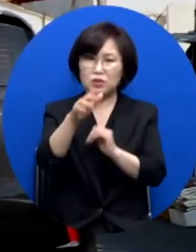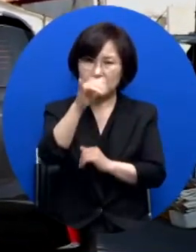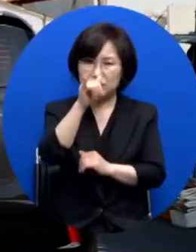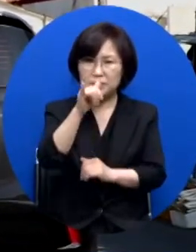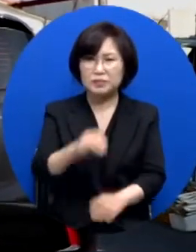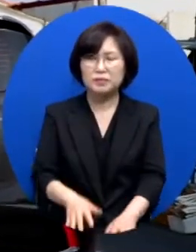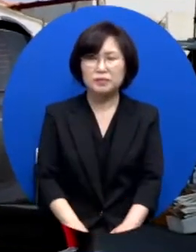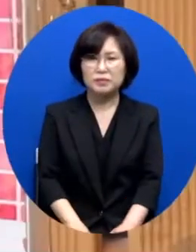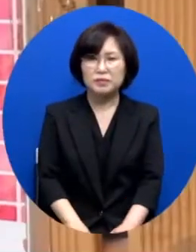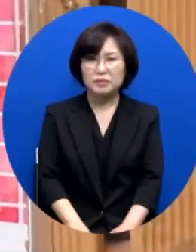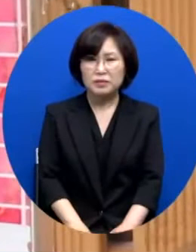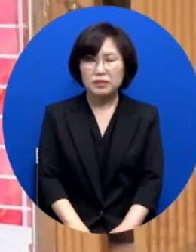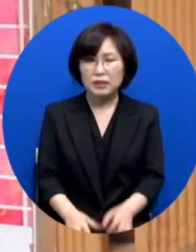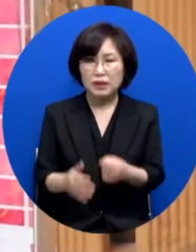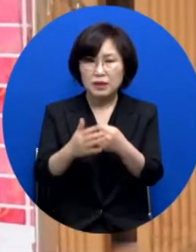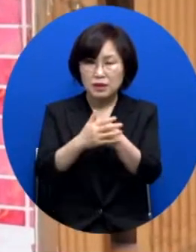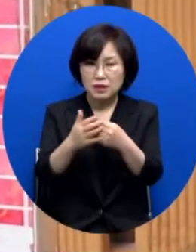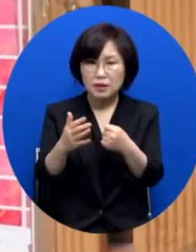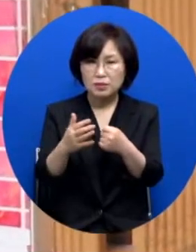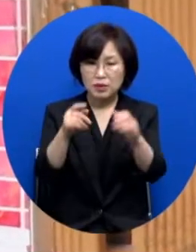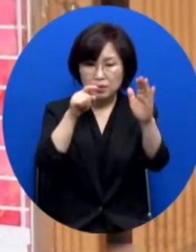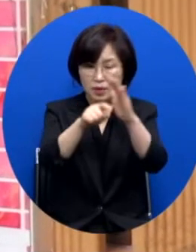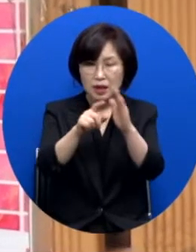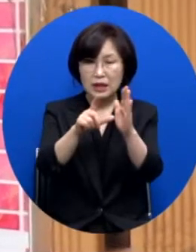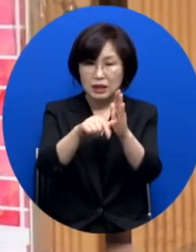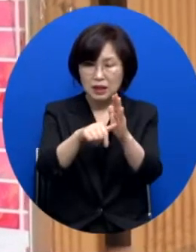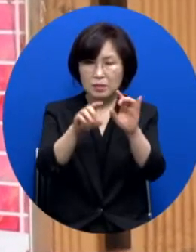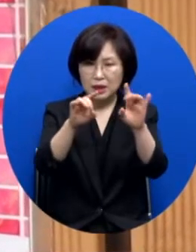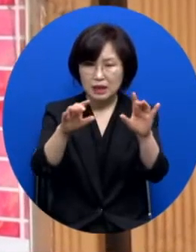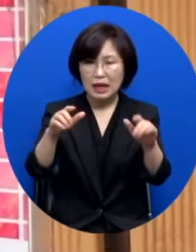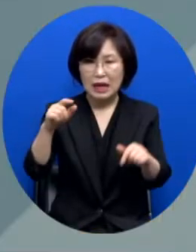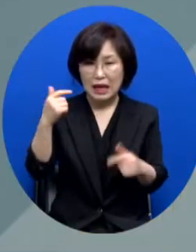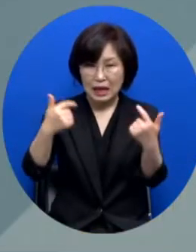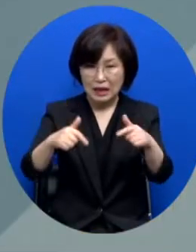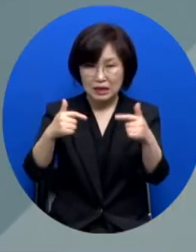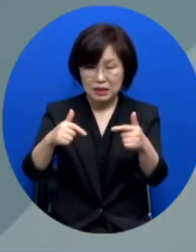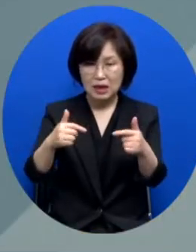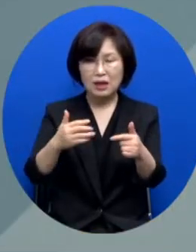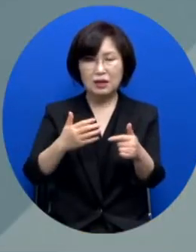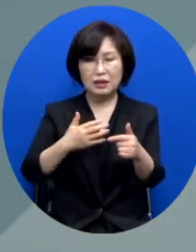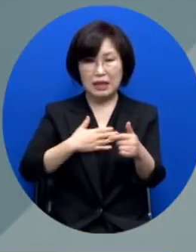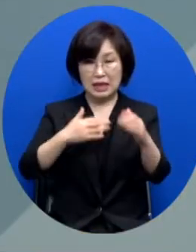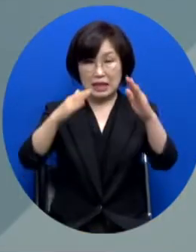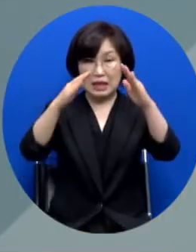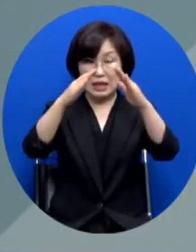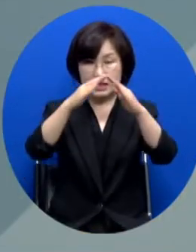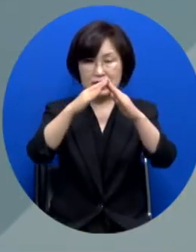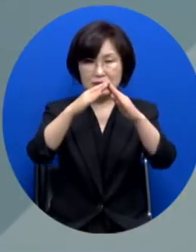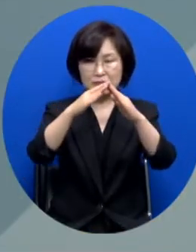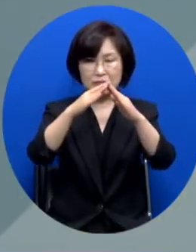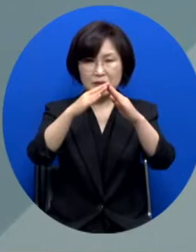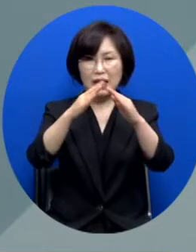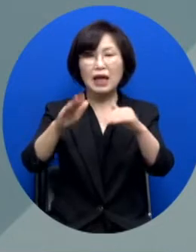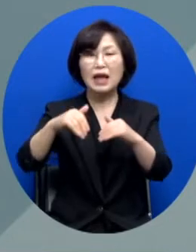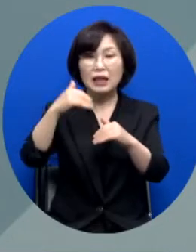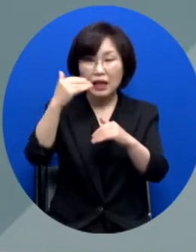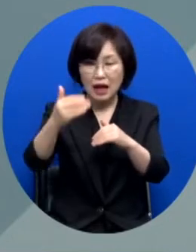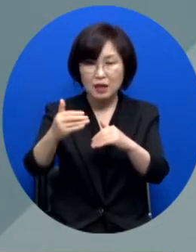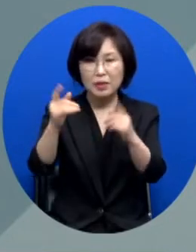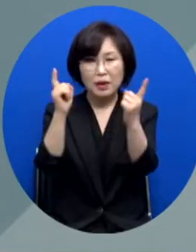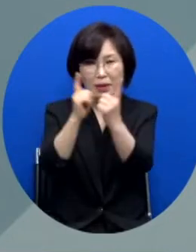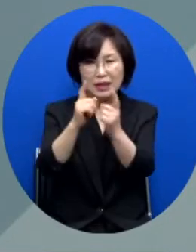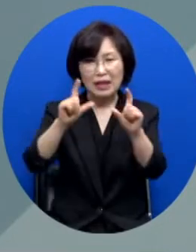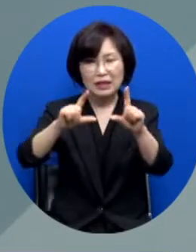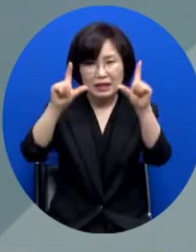여러 사례들이 있었어요. 그래서 제가 방문할 때마다 매직으로 달력에 크게 다음에 또 만나는 날 이렇게